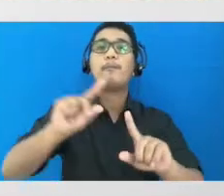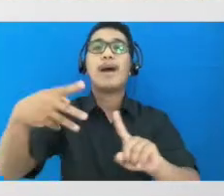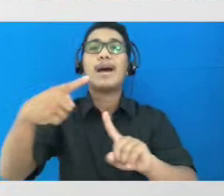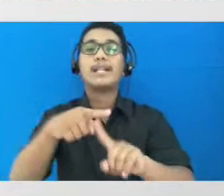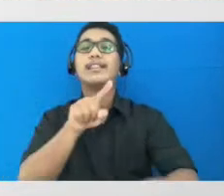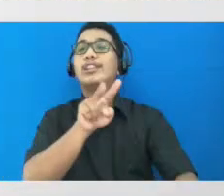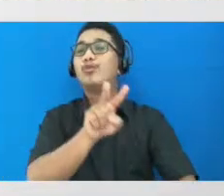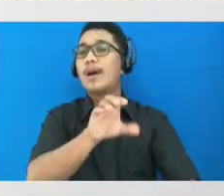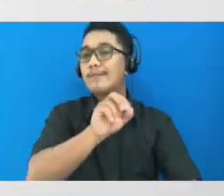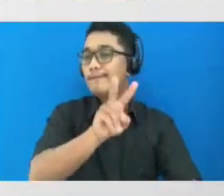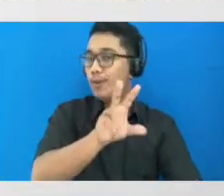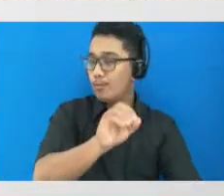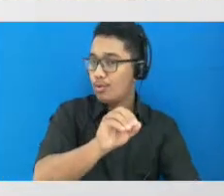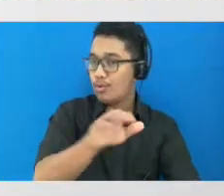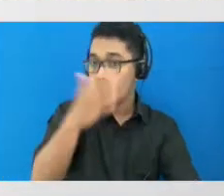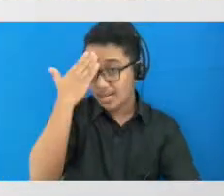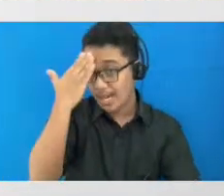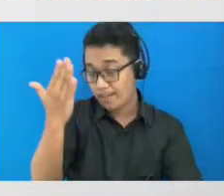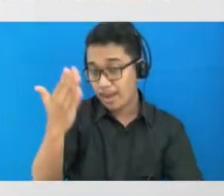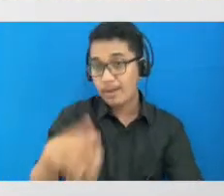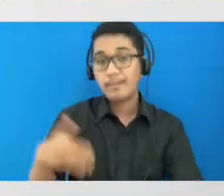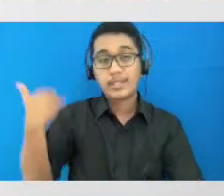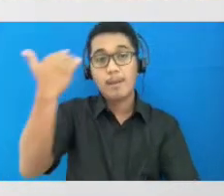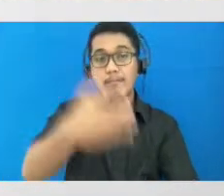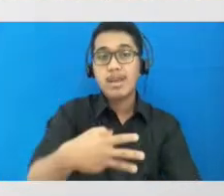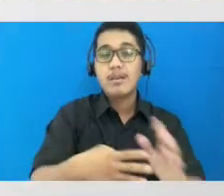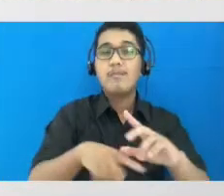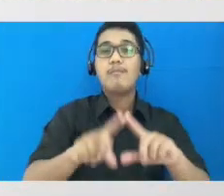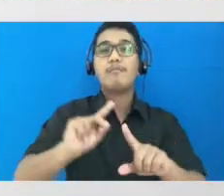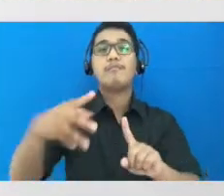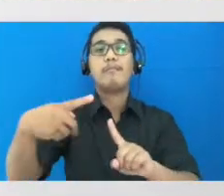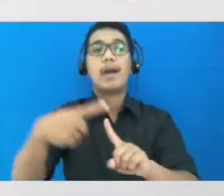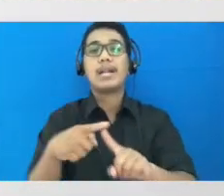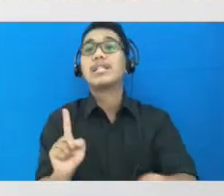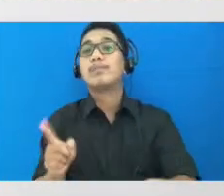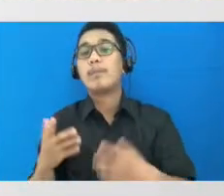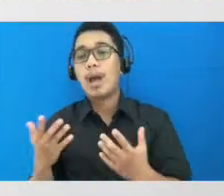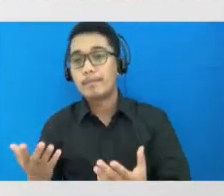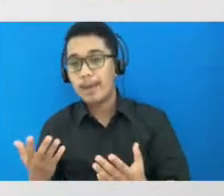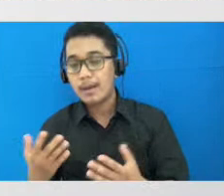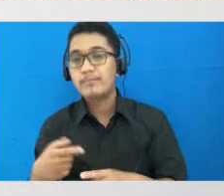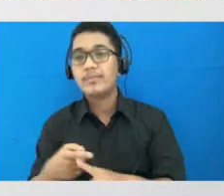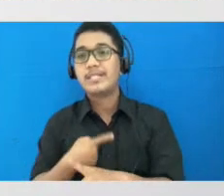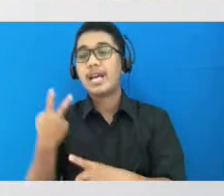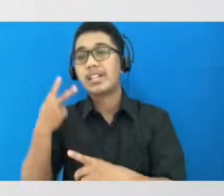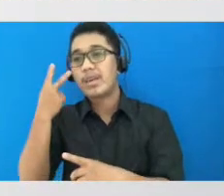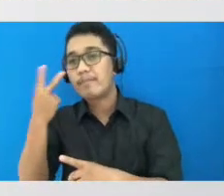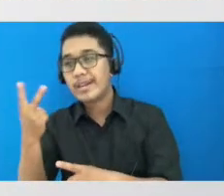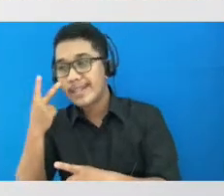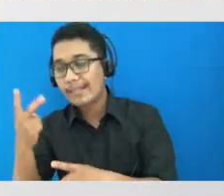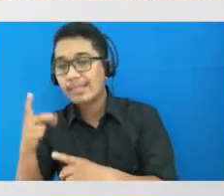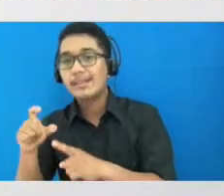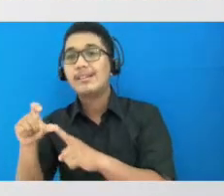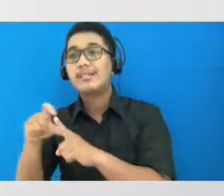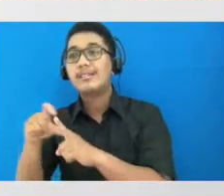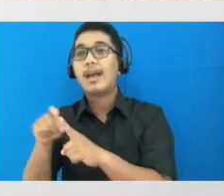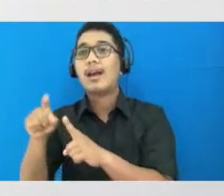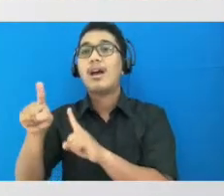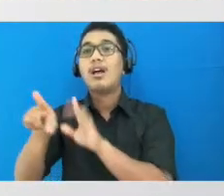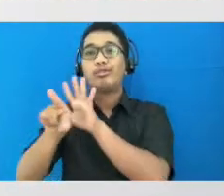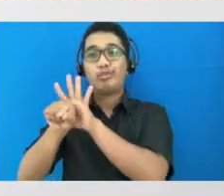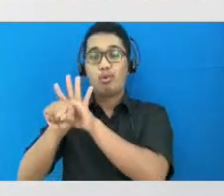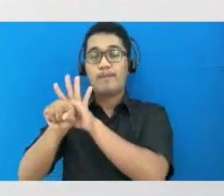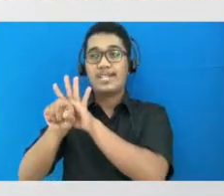Kenapa confirm disebut sampai Maret 2020? Karena dari jejak digital yang ada di data breach Tokopedia